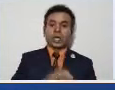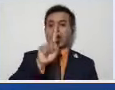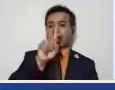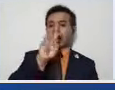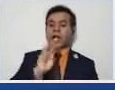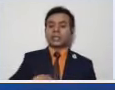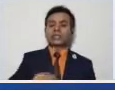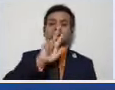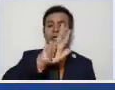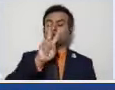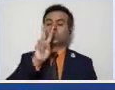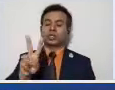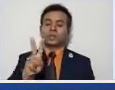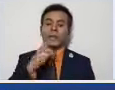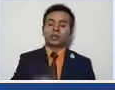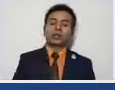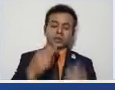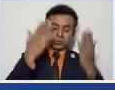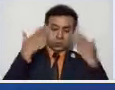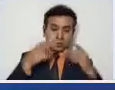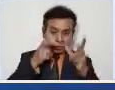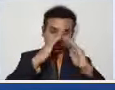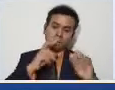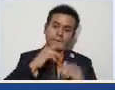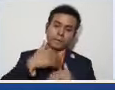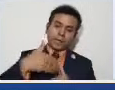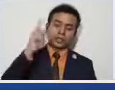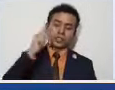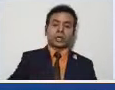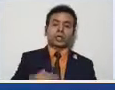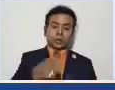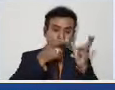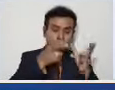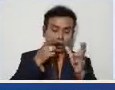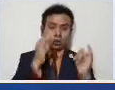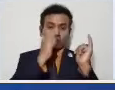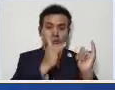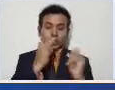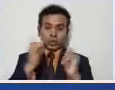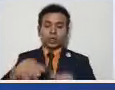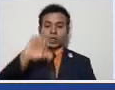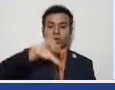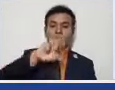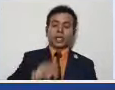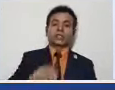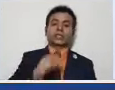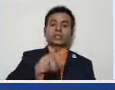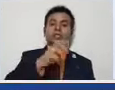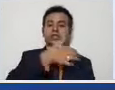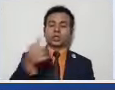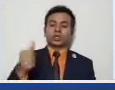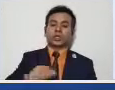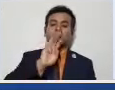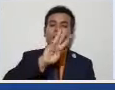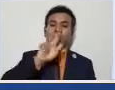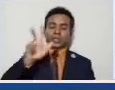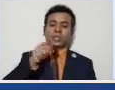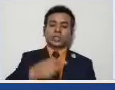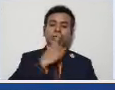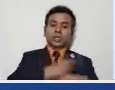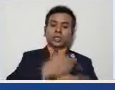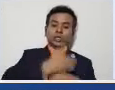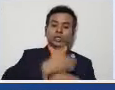আইসোলেশন থেকে ছাড় পেয়েছেন 60 জন এবং এ পর্যন্ত 1082 জন আমরা আগেই বলেছি আমাদের আইসোলেশন সংখ্যা